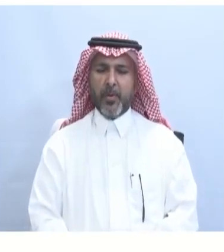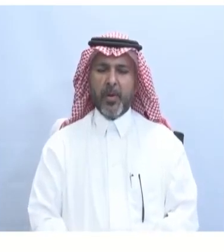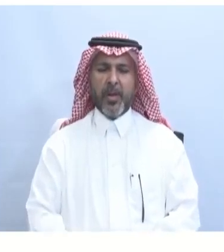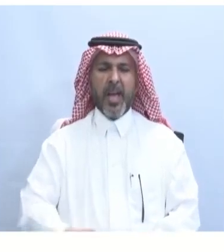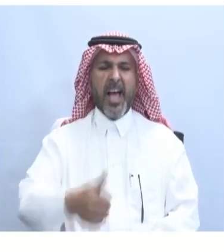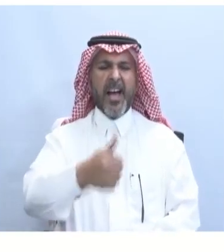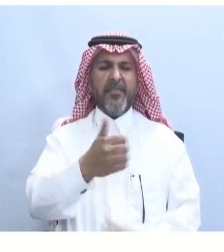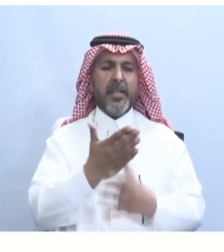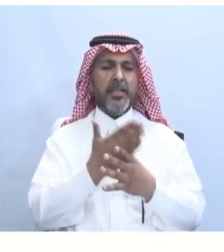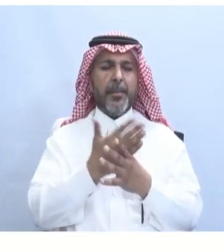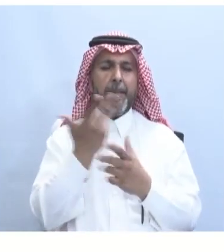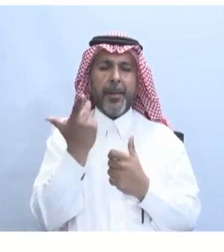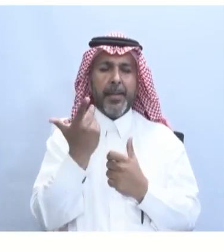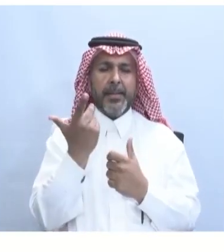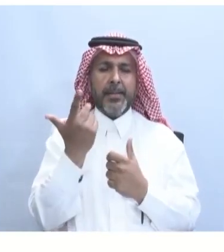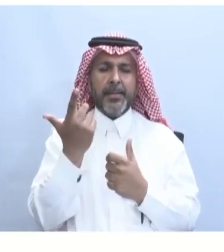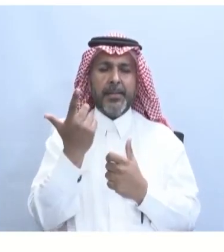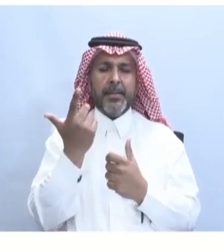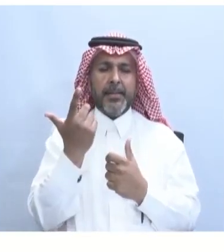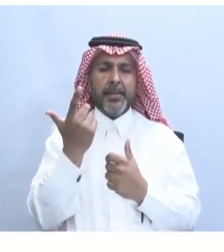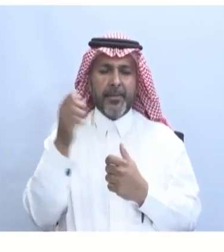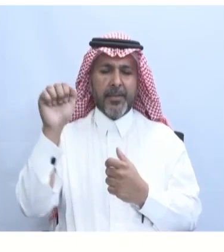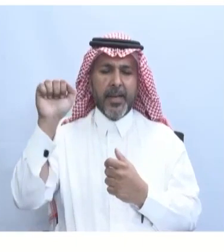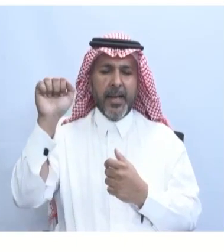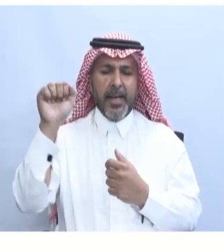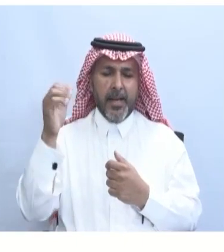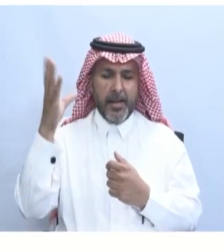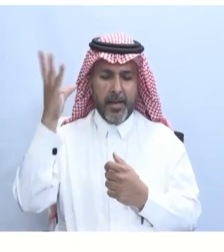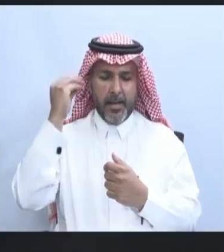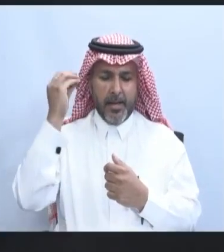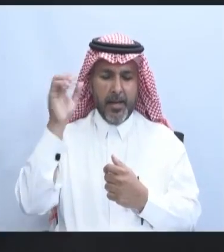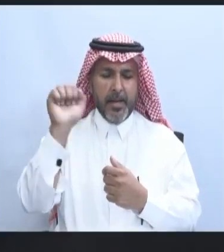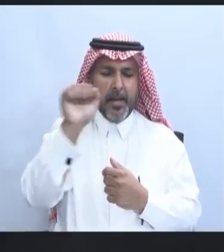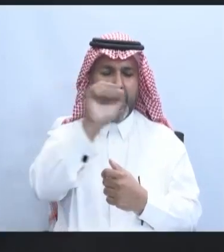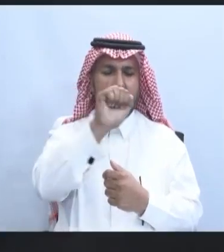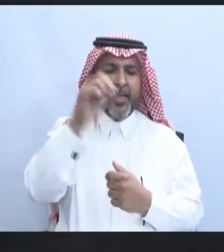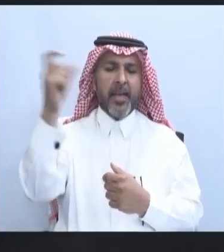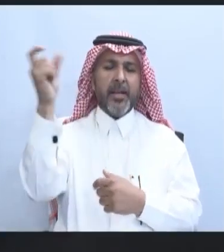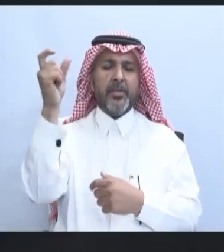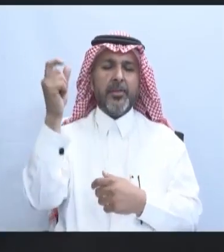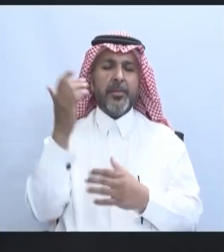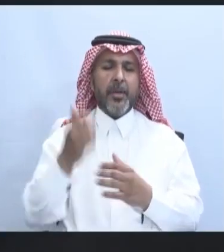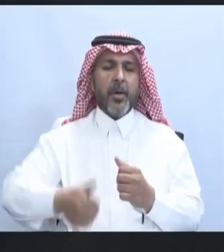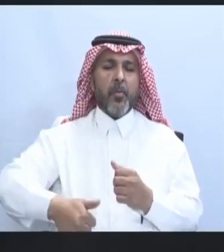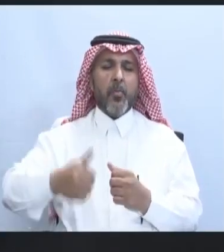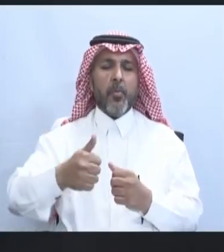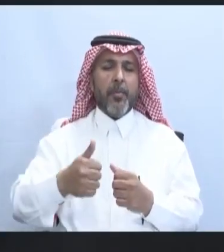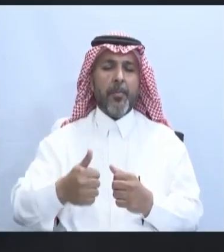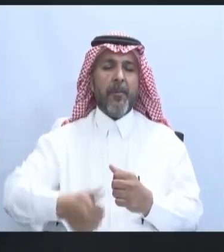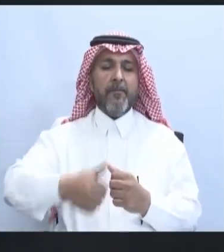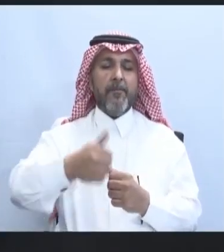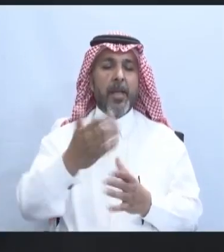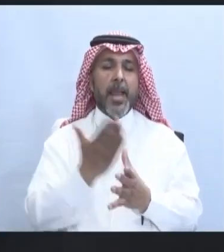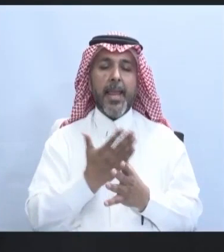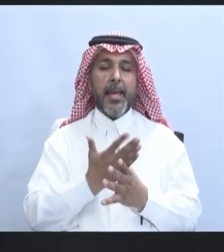عرفنا مفهوم الحضاره الاسلاميه وعرفنا اهم المعلومات عن الحضاره الاسلاميه وانطلاقها